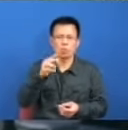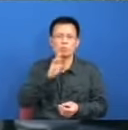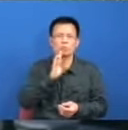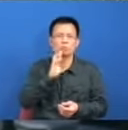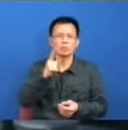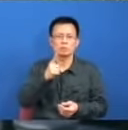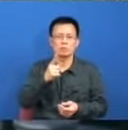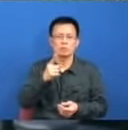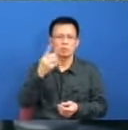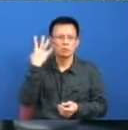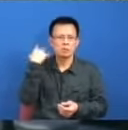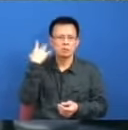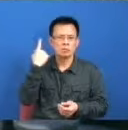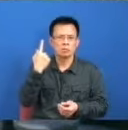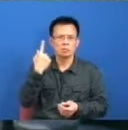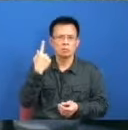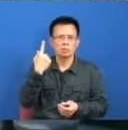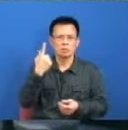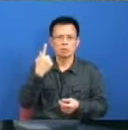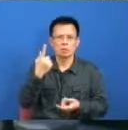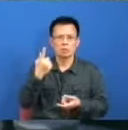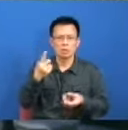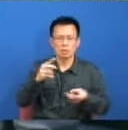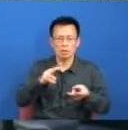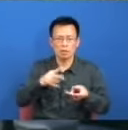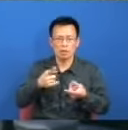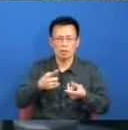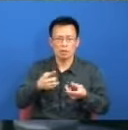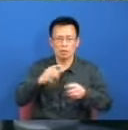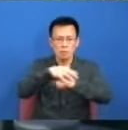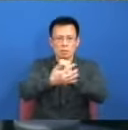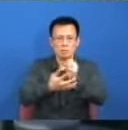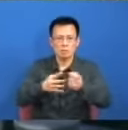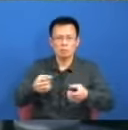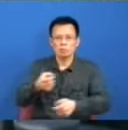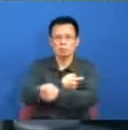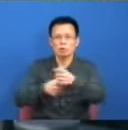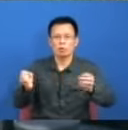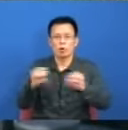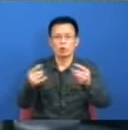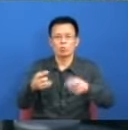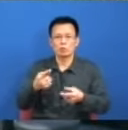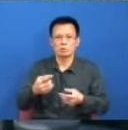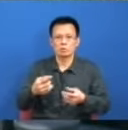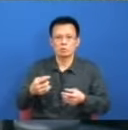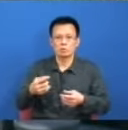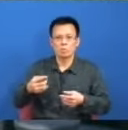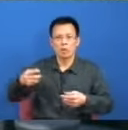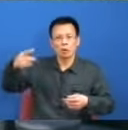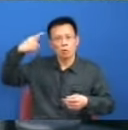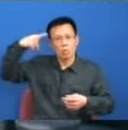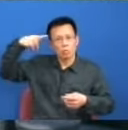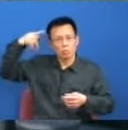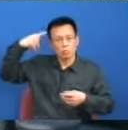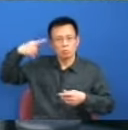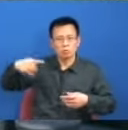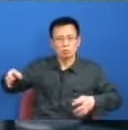話當時啊，世貿喺香港開會，尤其是當時有一批韓國農民嚟到香港嚇，